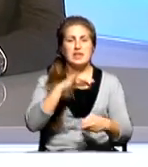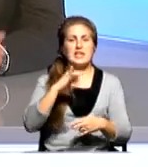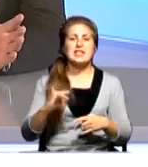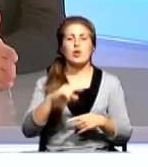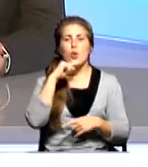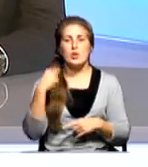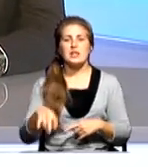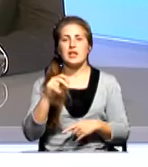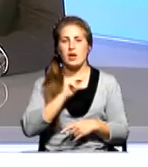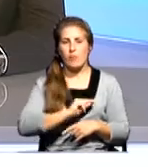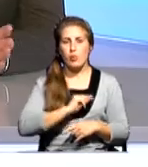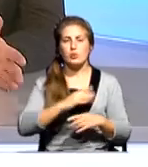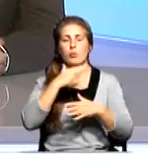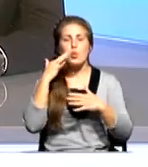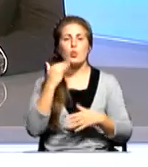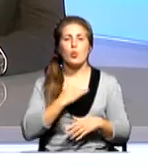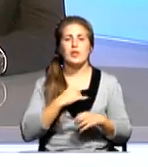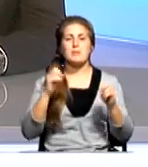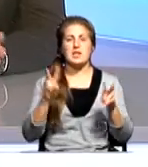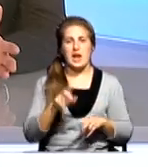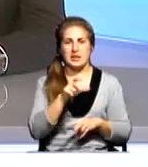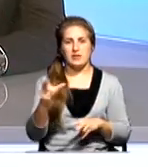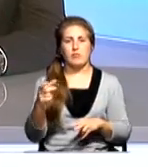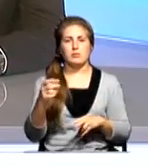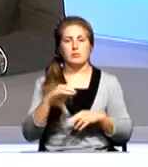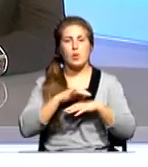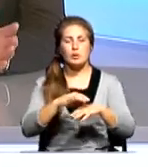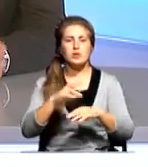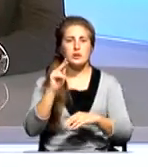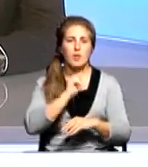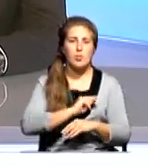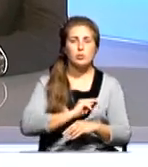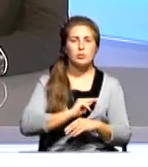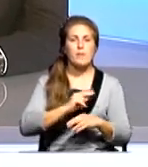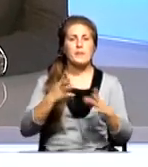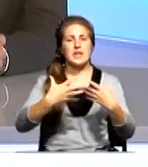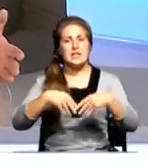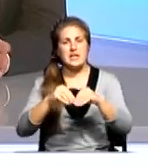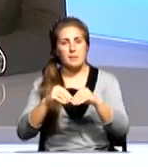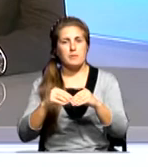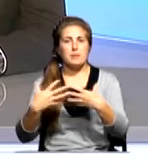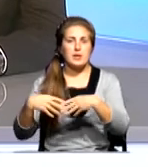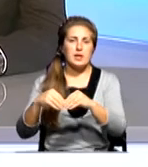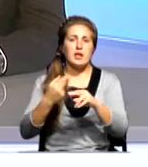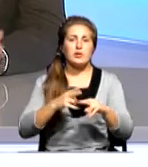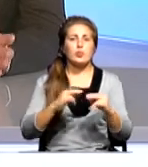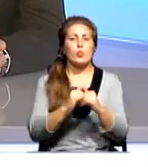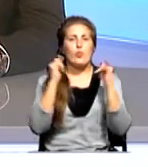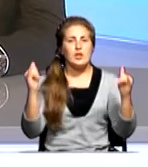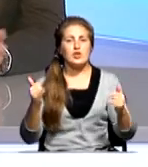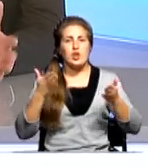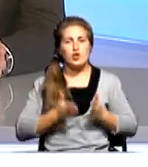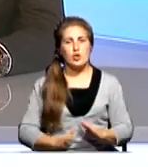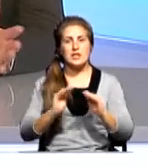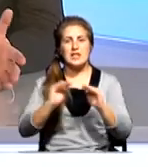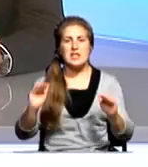работу до много у нас специалистов проходят обучение которые готовы работать семьи увеличиваются рождаются